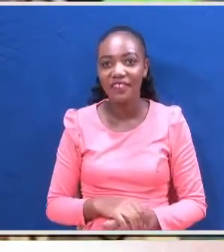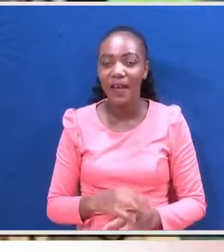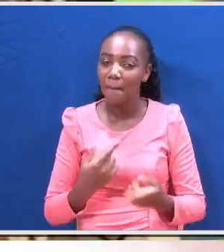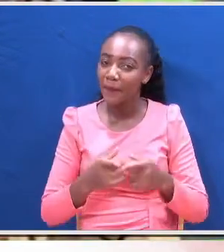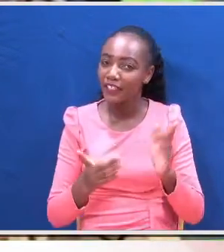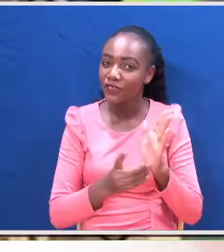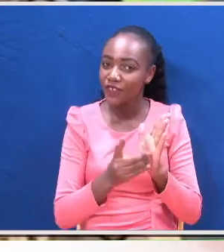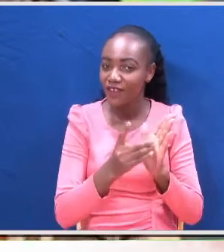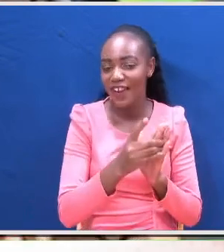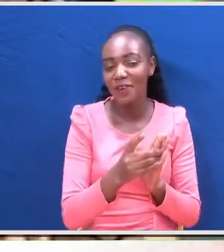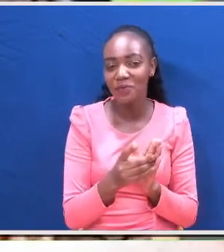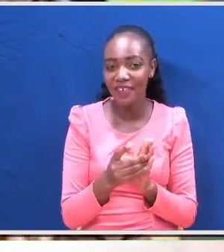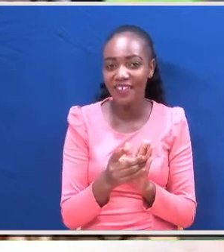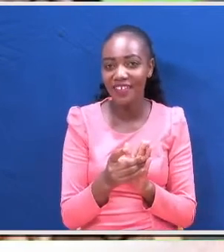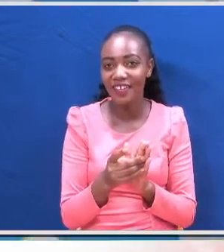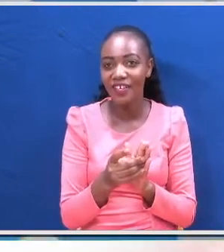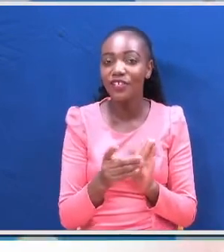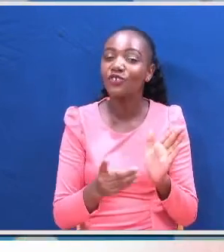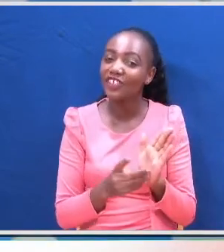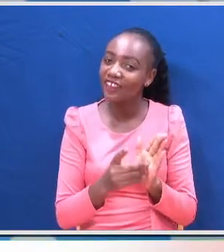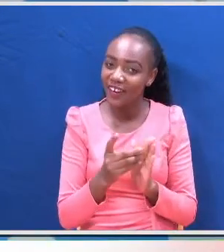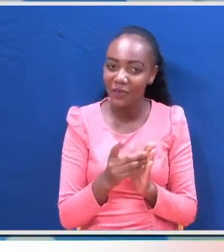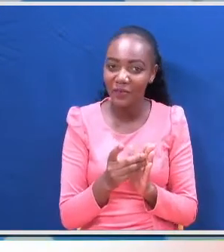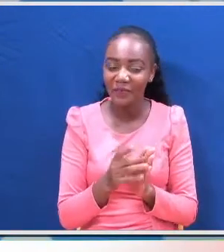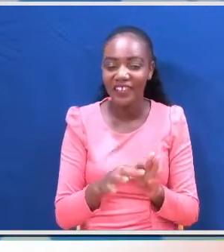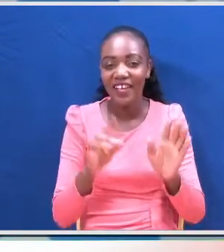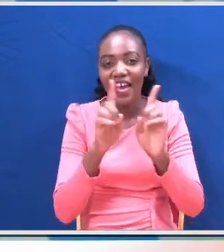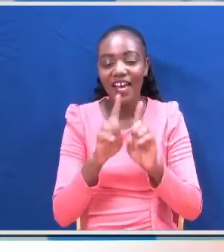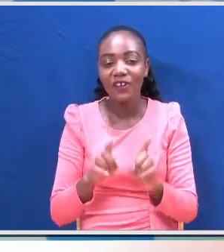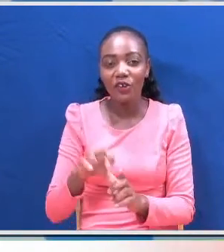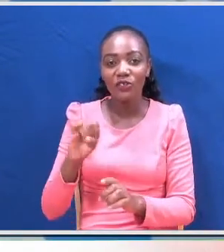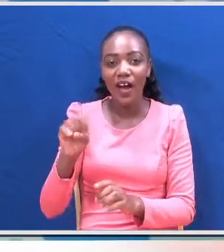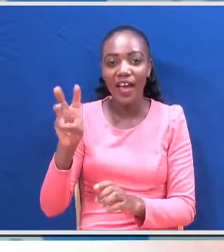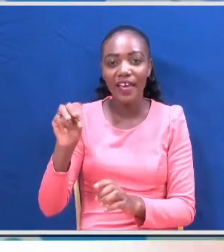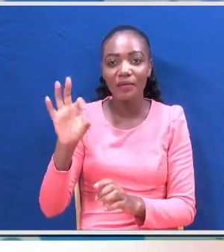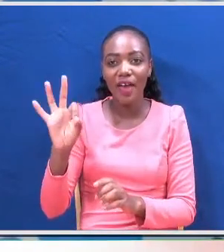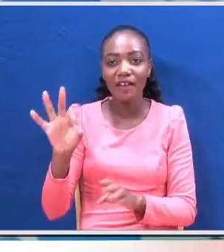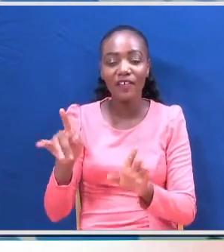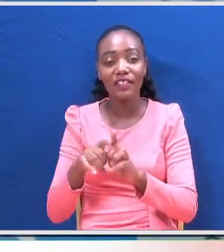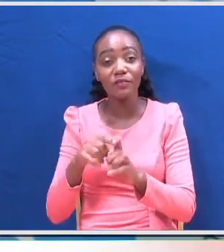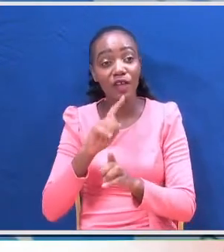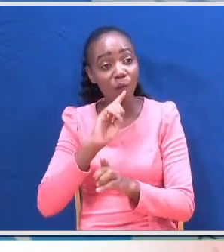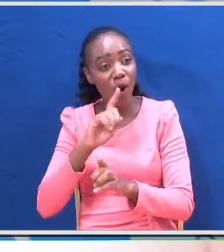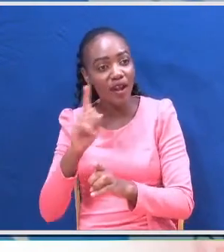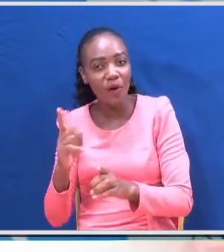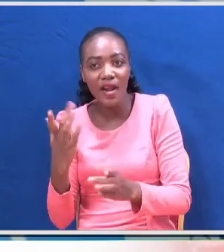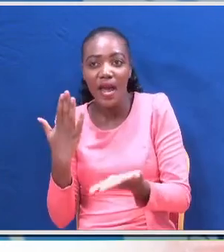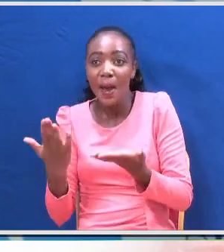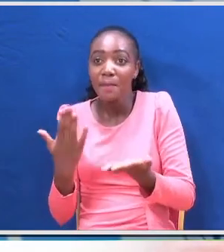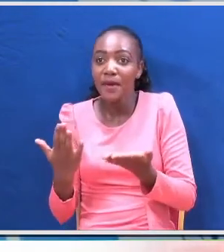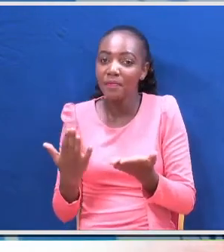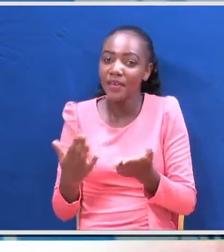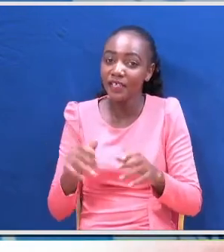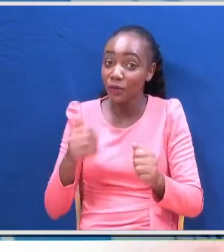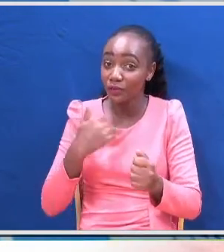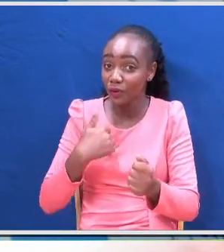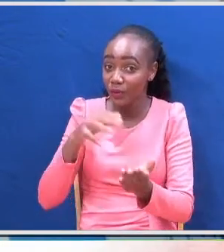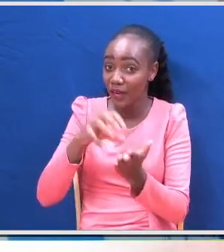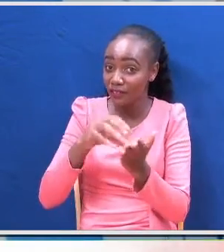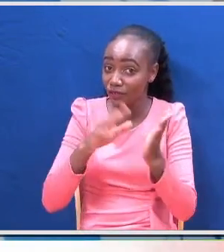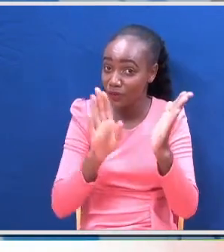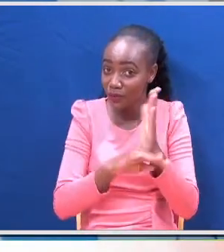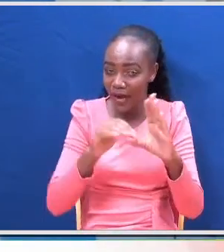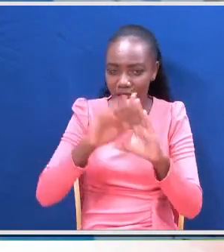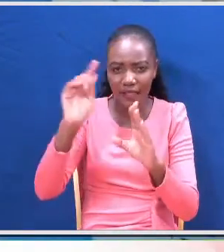develop. Development. To develop. Hata hivyo, IMF imetoa tahadhari kuwa huenda maji yakazidi unga kwa